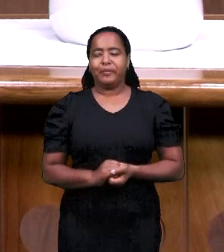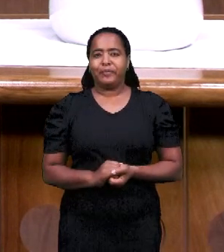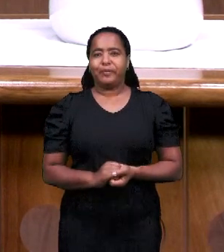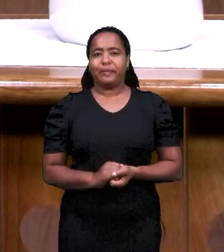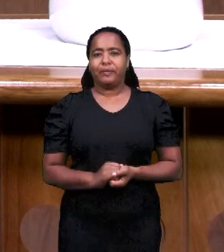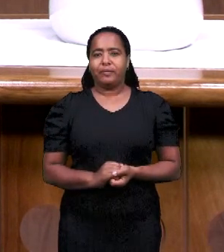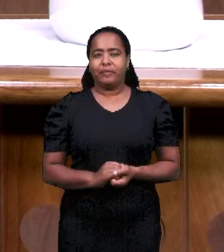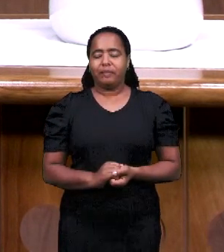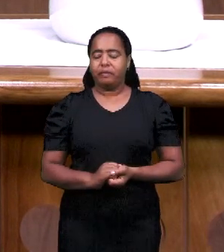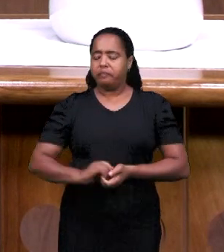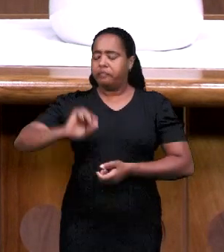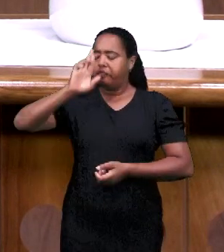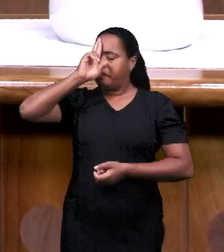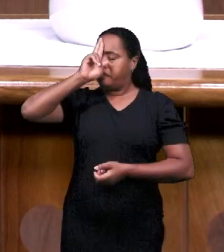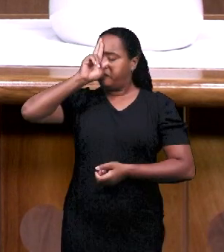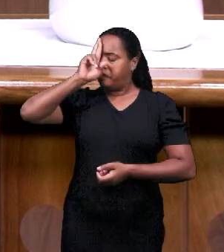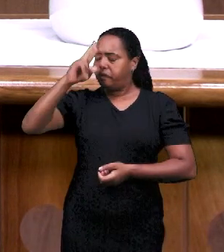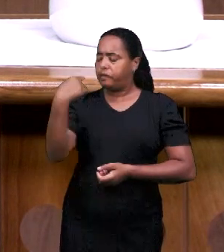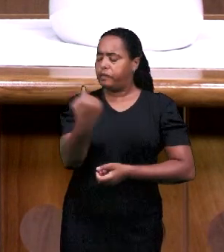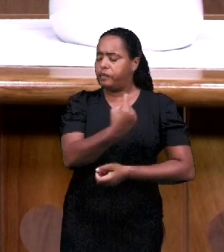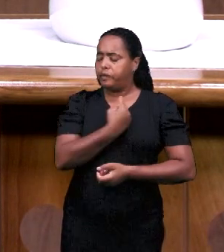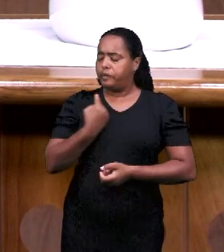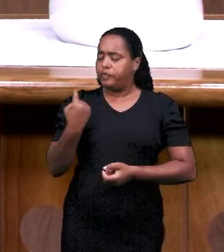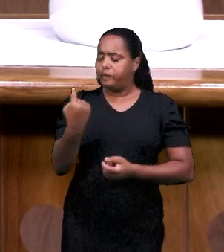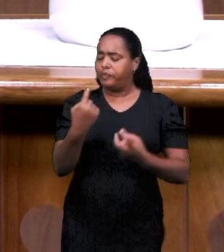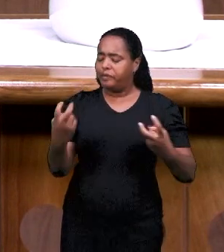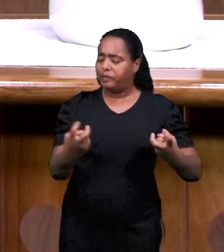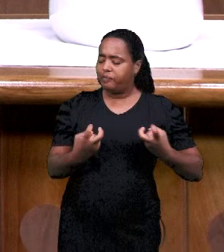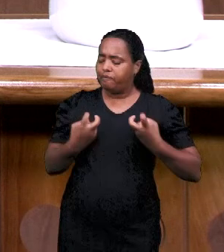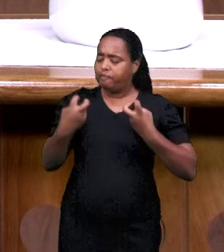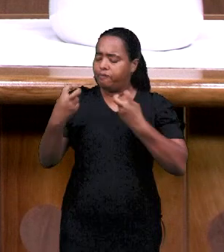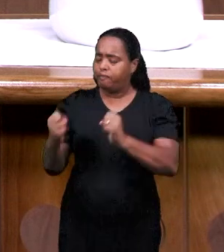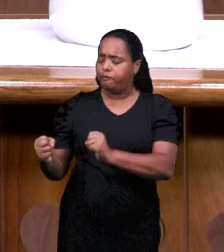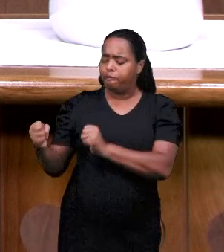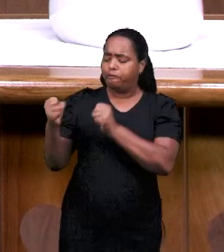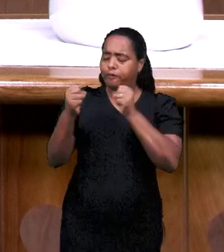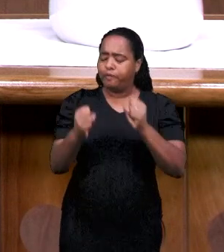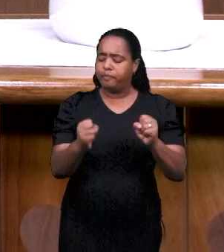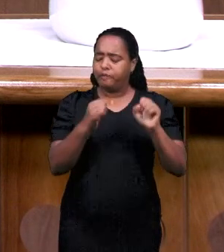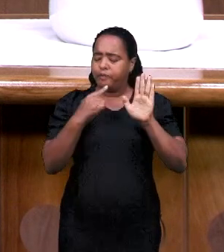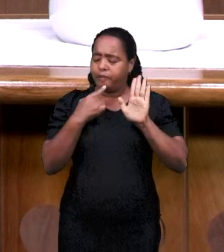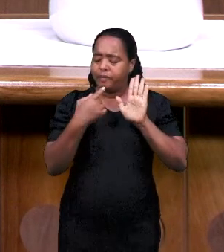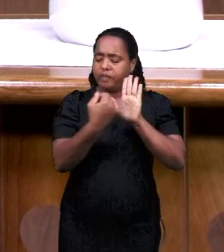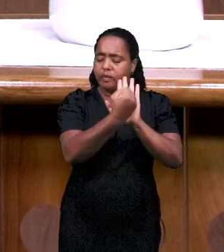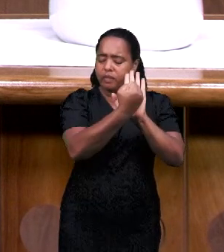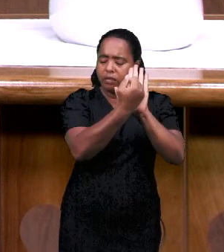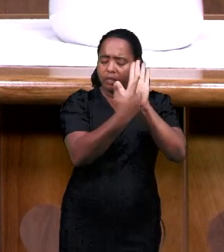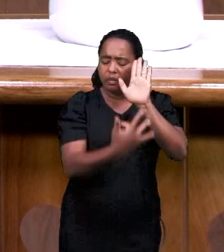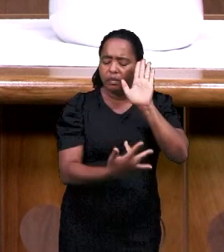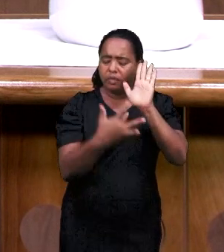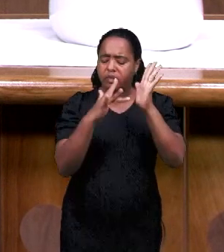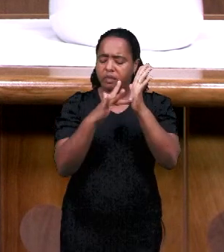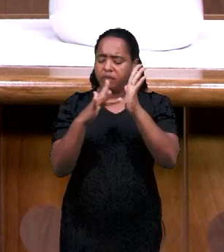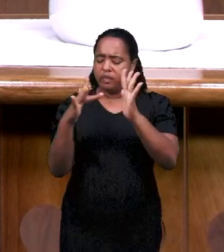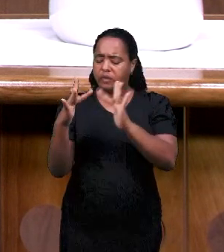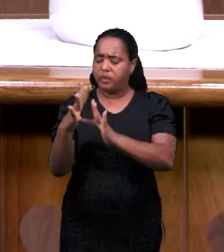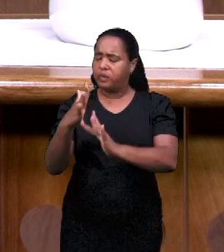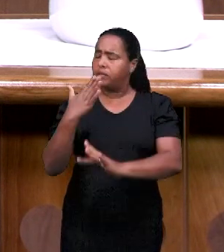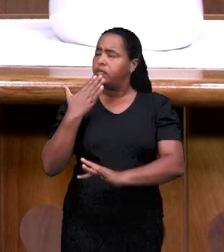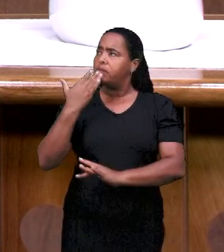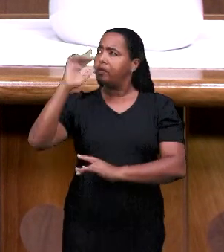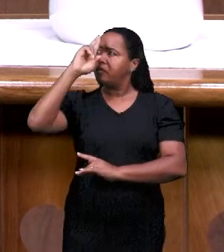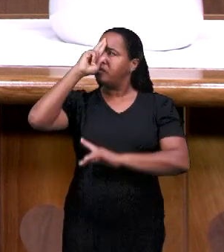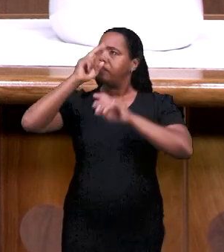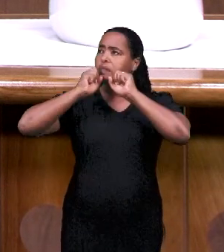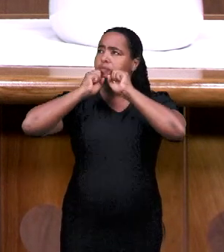Seigneur, nous prions par le pouvoir qui est dans le sang de Seigneur Jésus. Nous demandons, Père, que tu puisses nous bénir ce